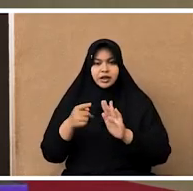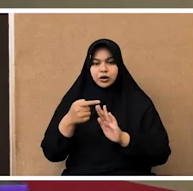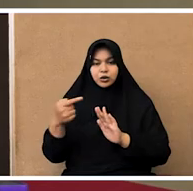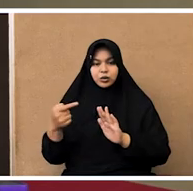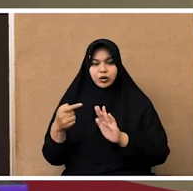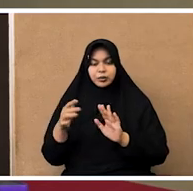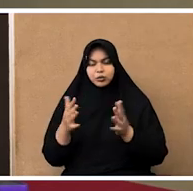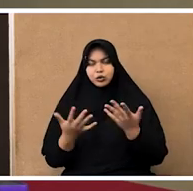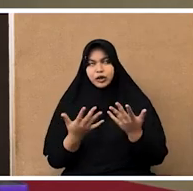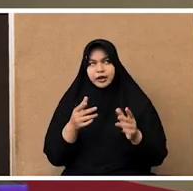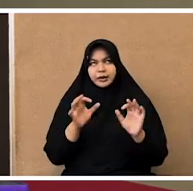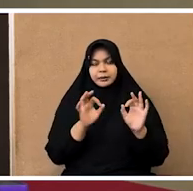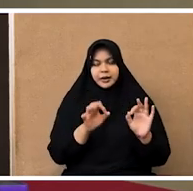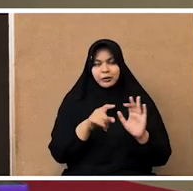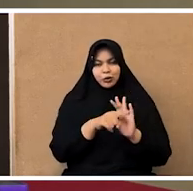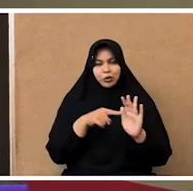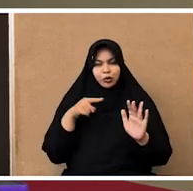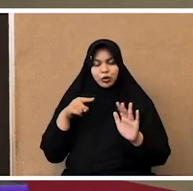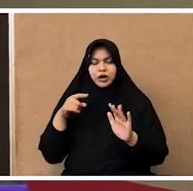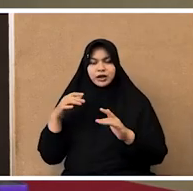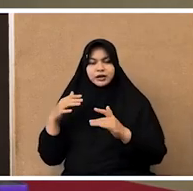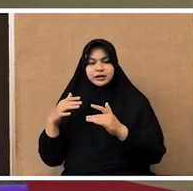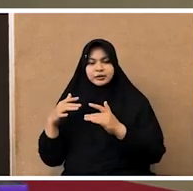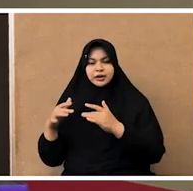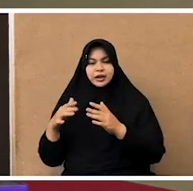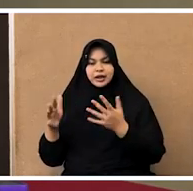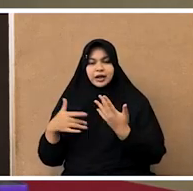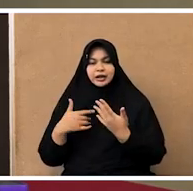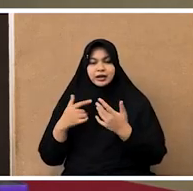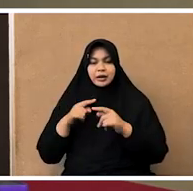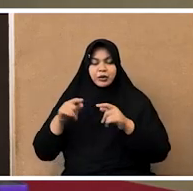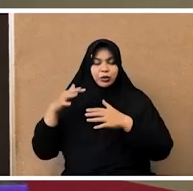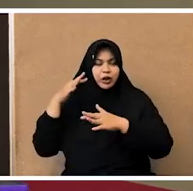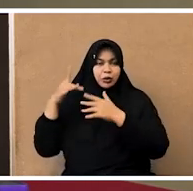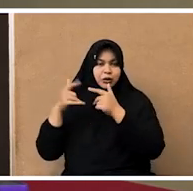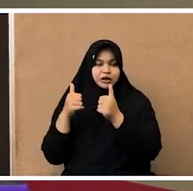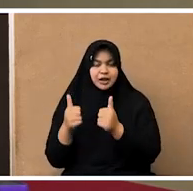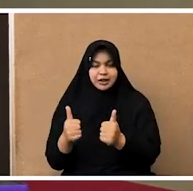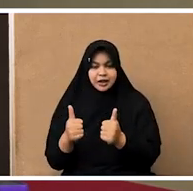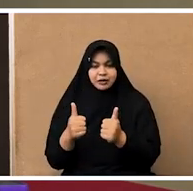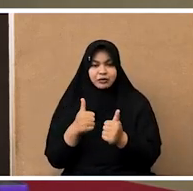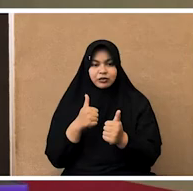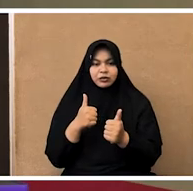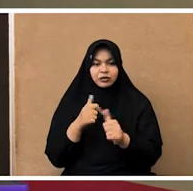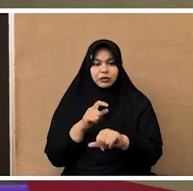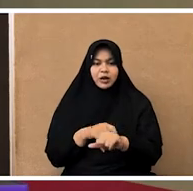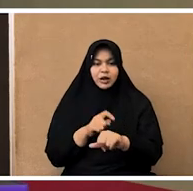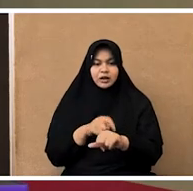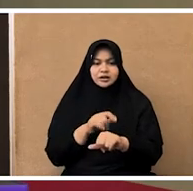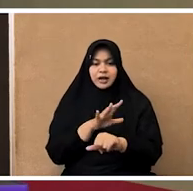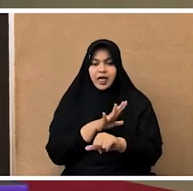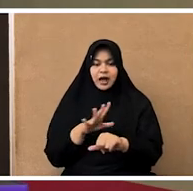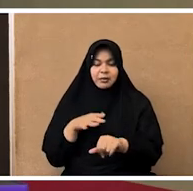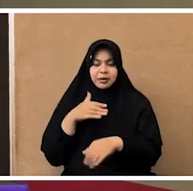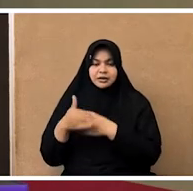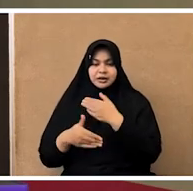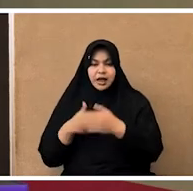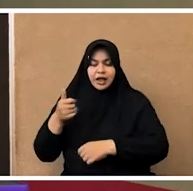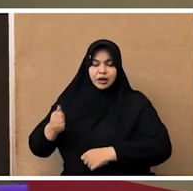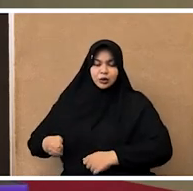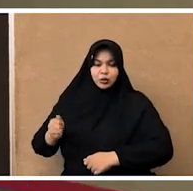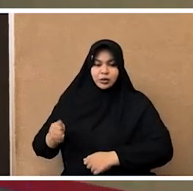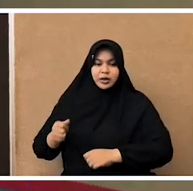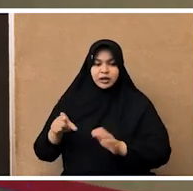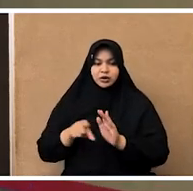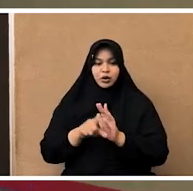pengurangan pidana Tetapi lebih ke akomodasi yang layak saat menjalani hukum apa pidana jadi